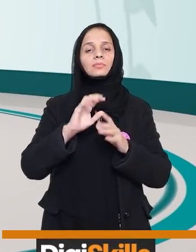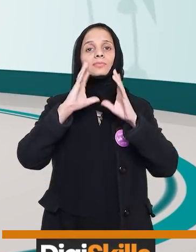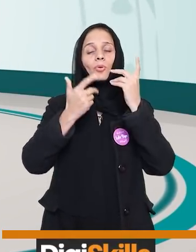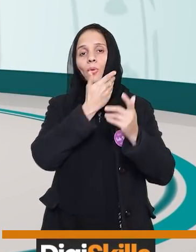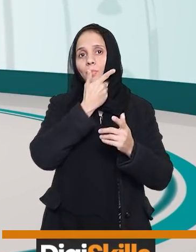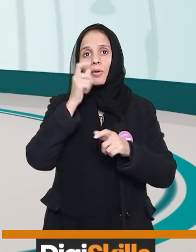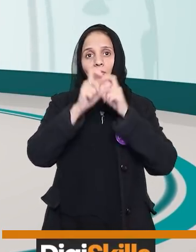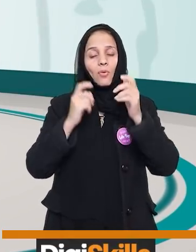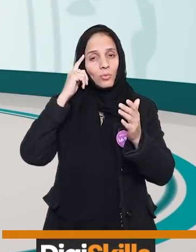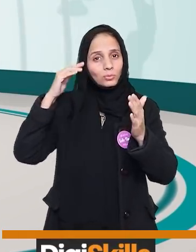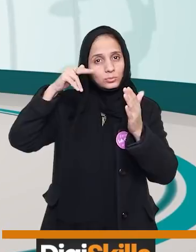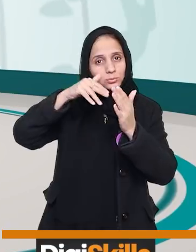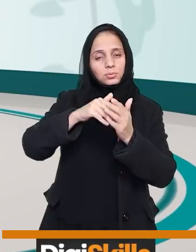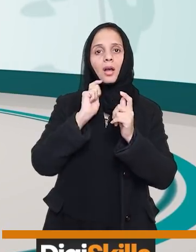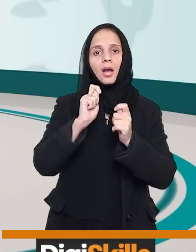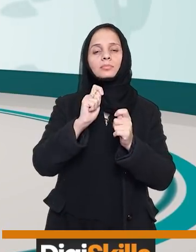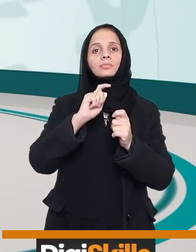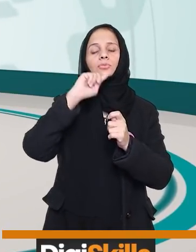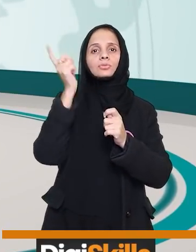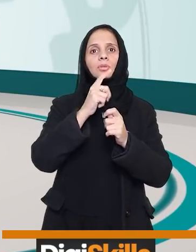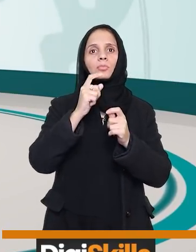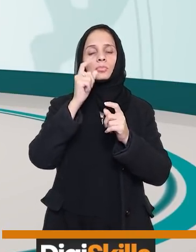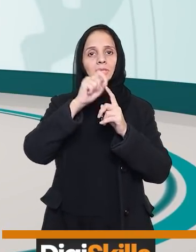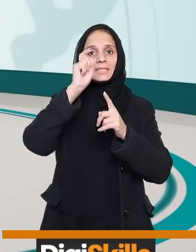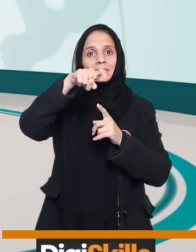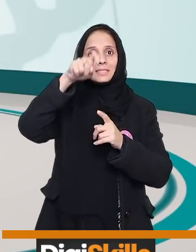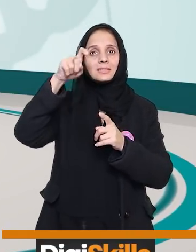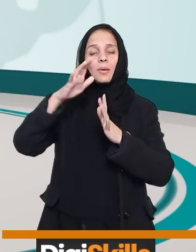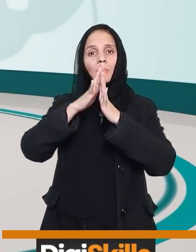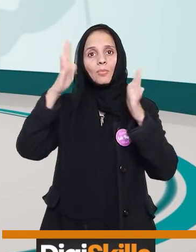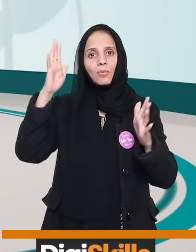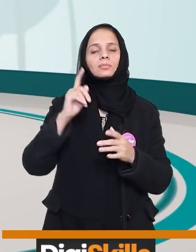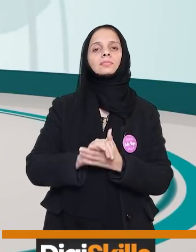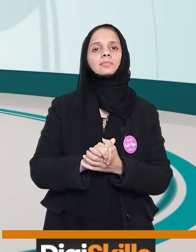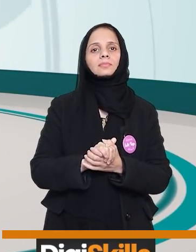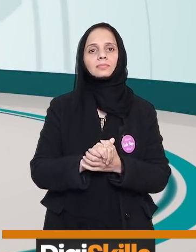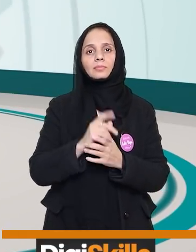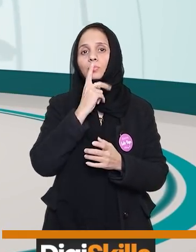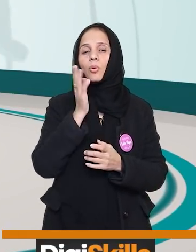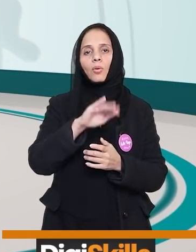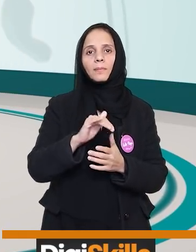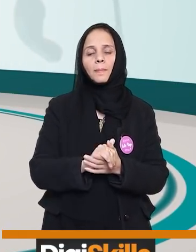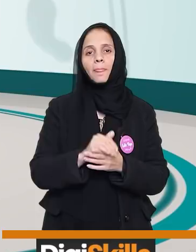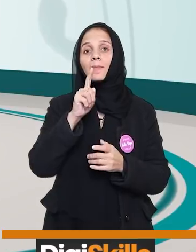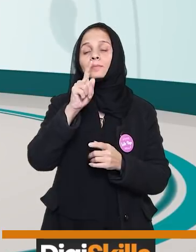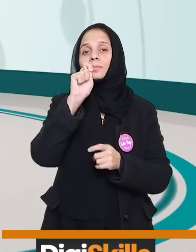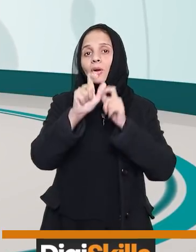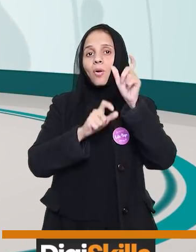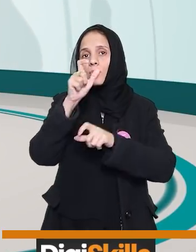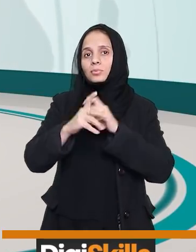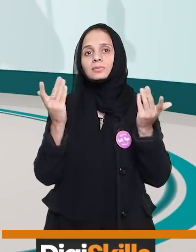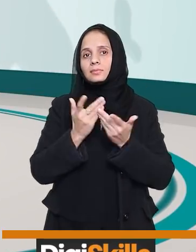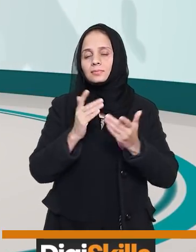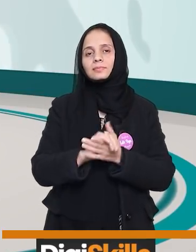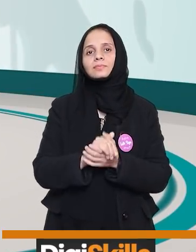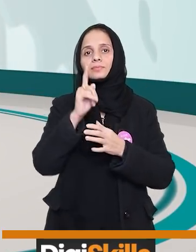ان پروجیکٹس پہ بڈ کر رہے ہوں گے جس پہ ایکچولی نمبر آف بڈس بہت لمیٹڈ ہوں گی, کیونکہ وہ ایسے پروجیکٹس ہوں